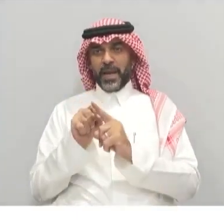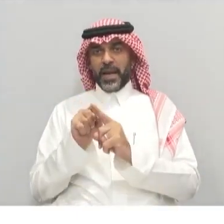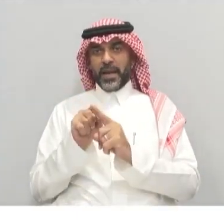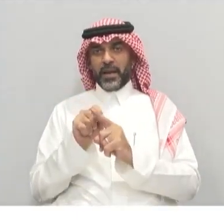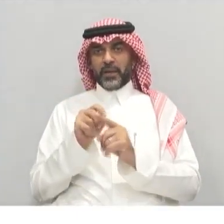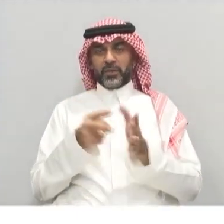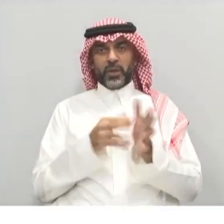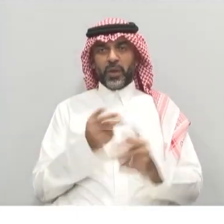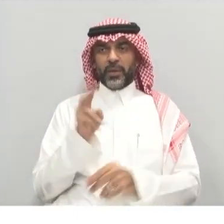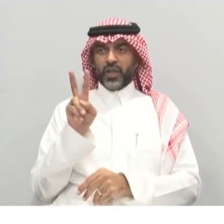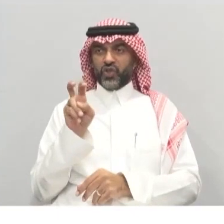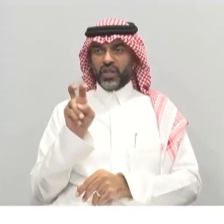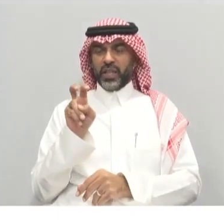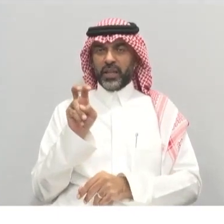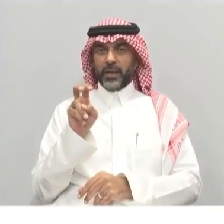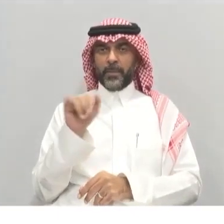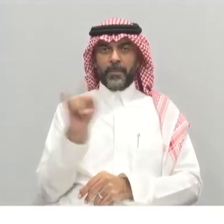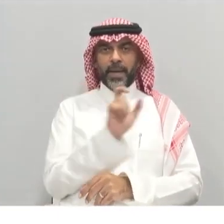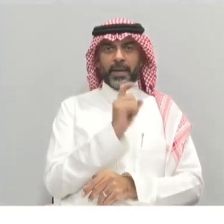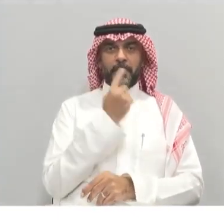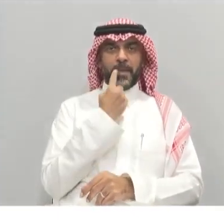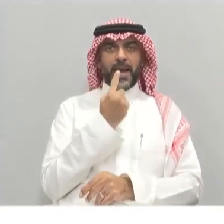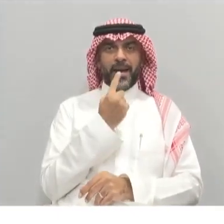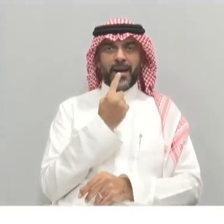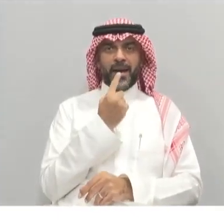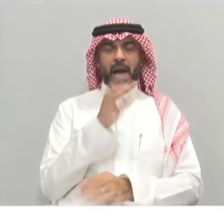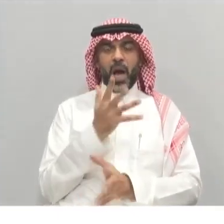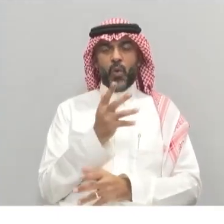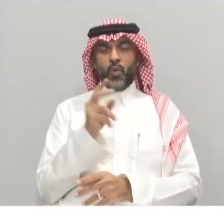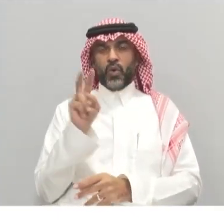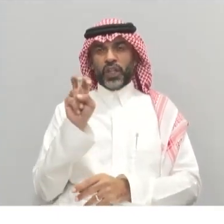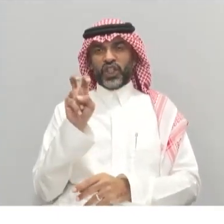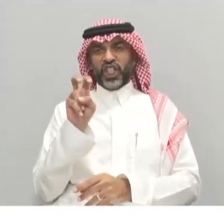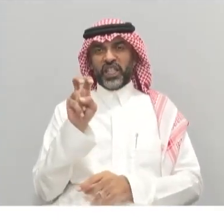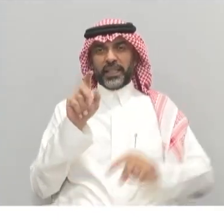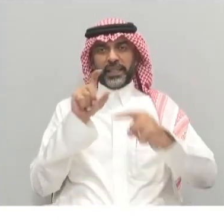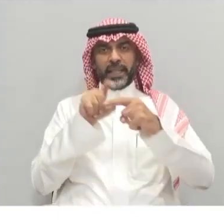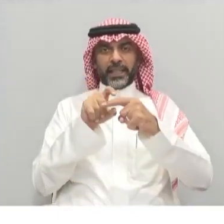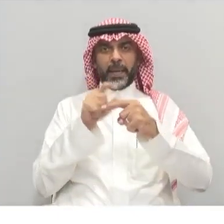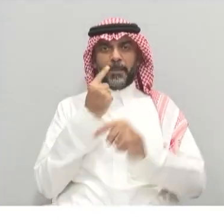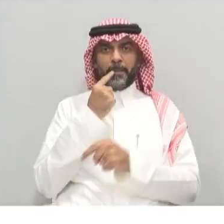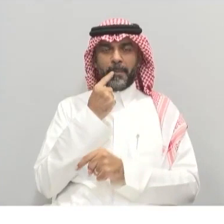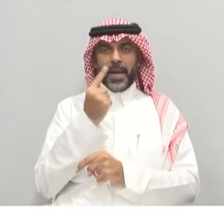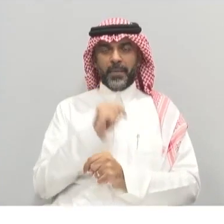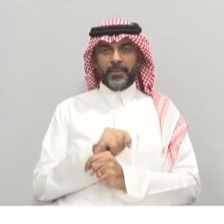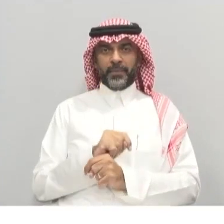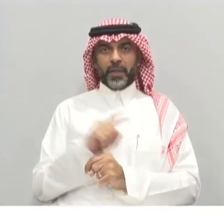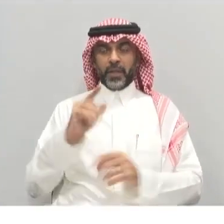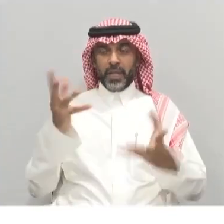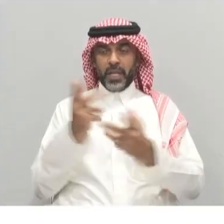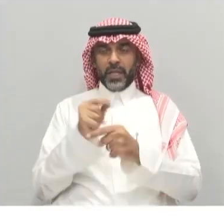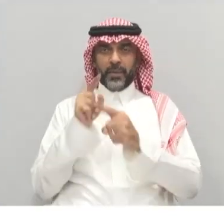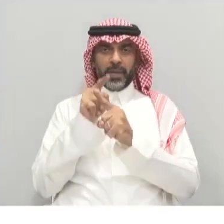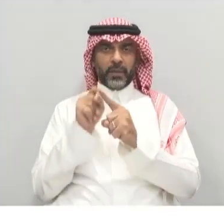20 من مئه او عشرين تقسيم مئه لحساب النسبه المئويه